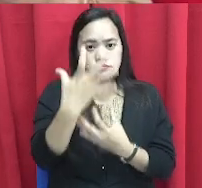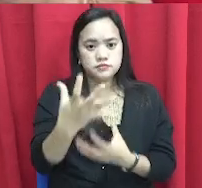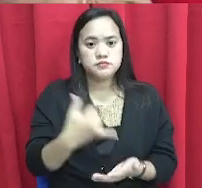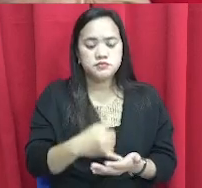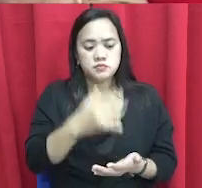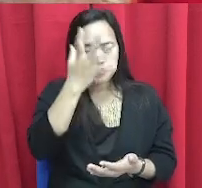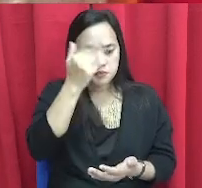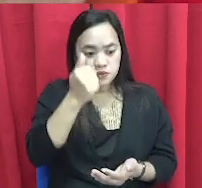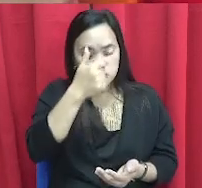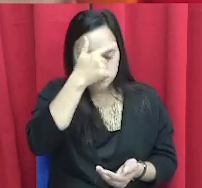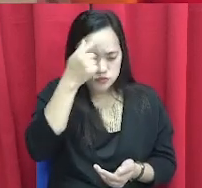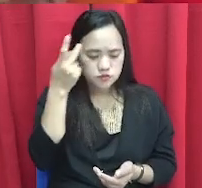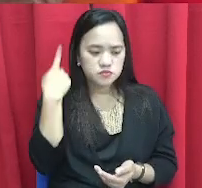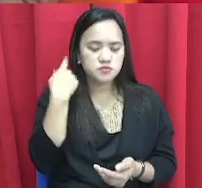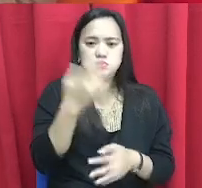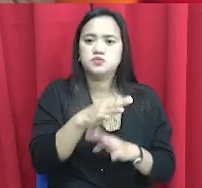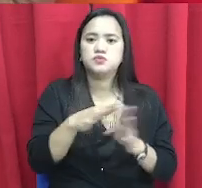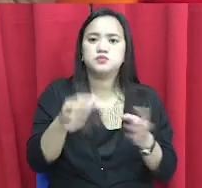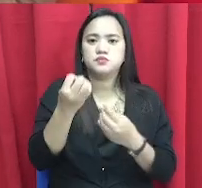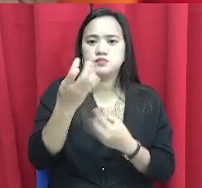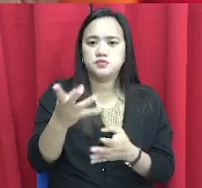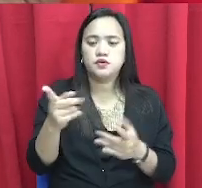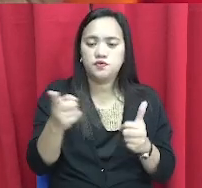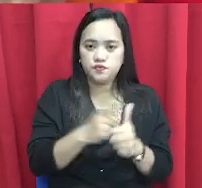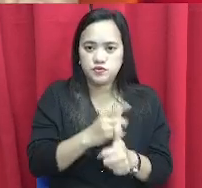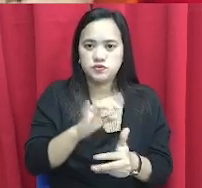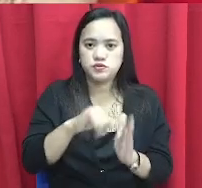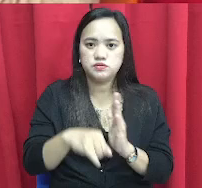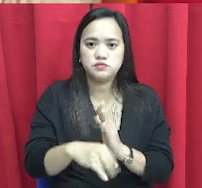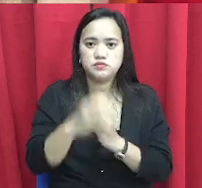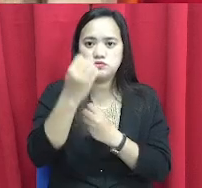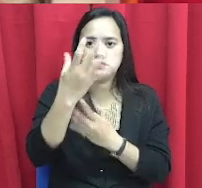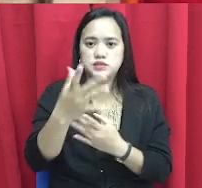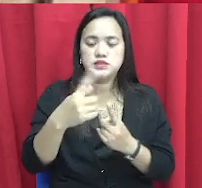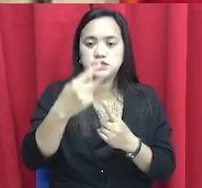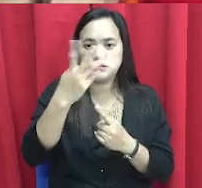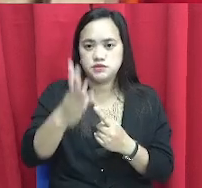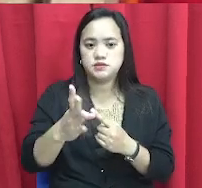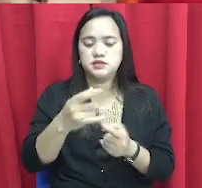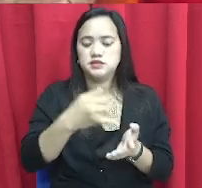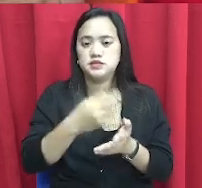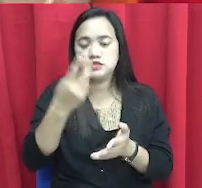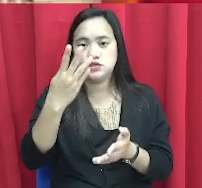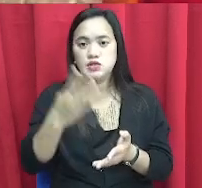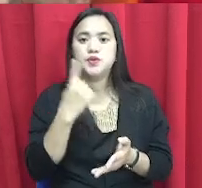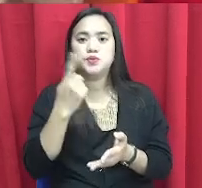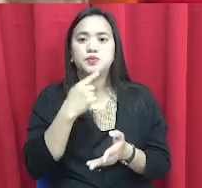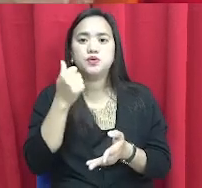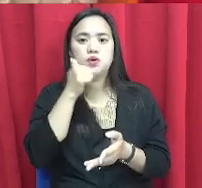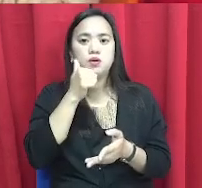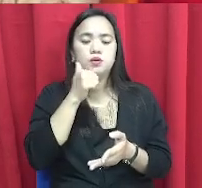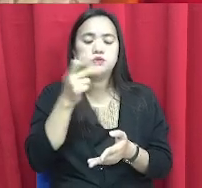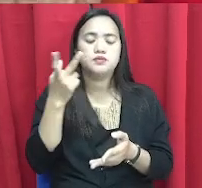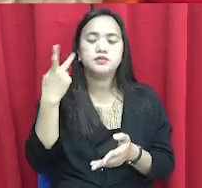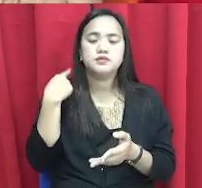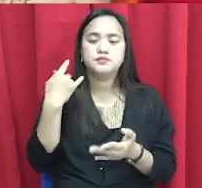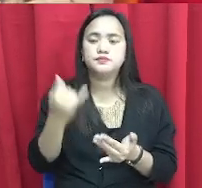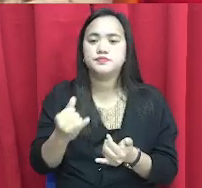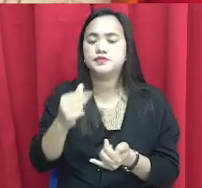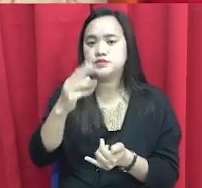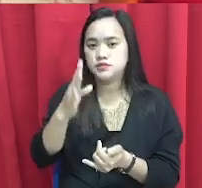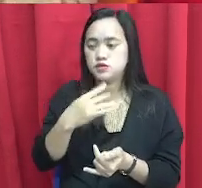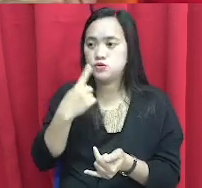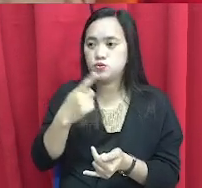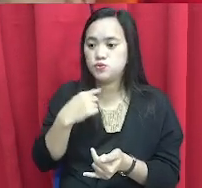akin unang-una nagsa-submit ka sa Diyos ang Diyos ang may akda nito lahat sabi ng sir R Ang Diyos ang siya